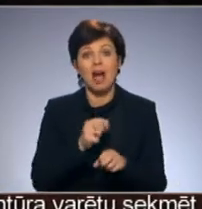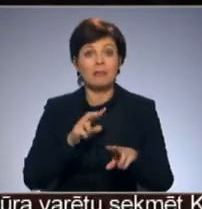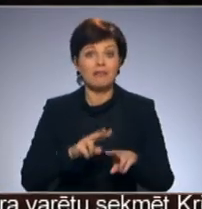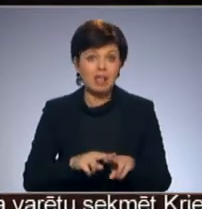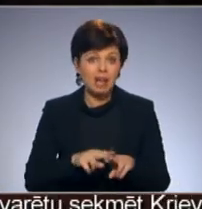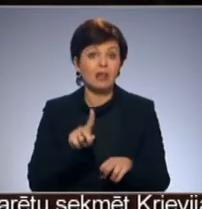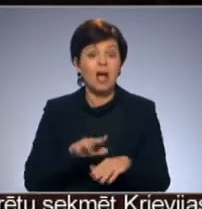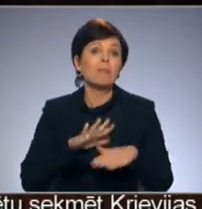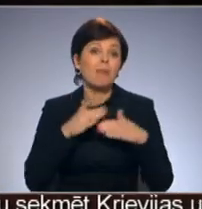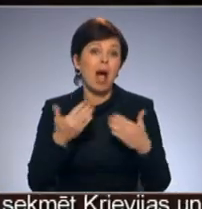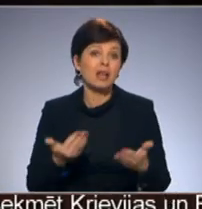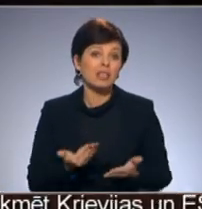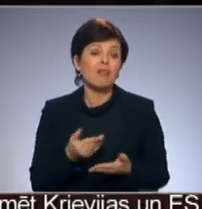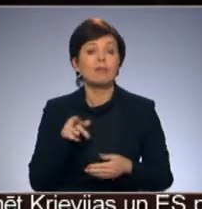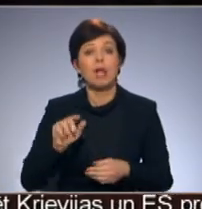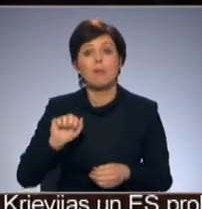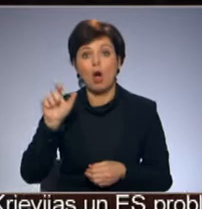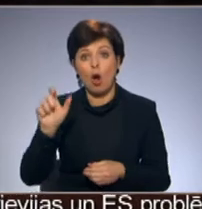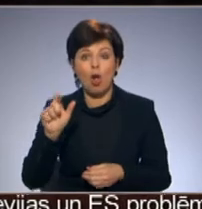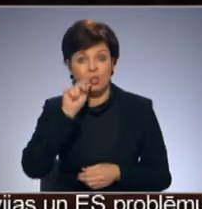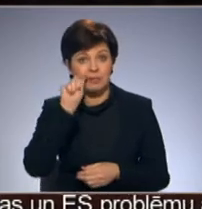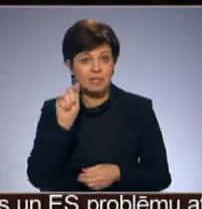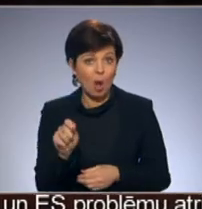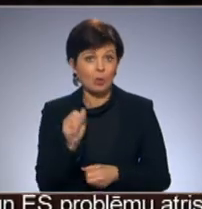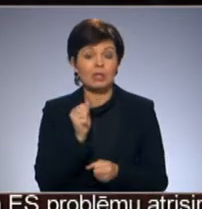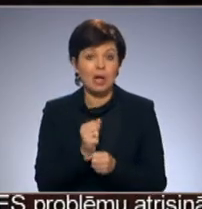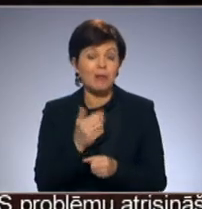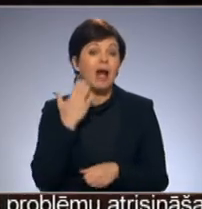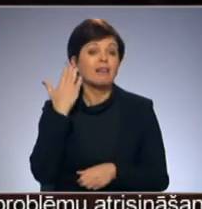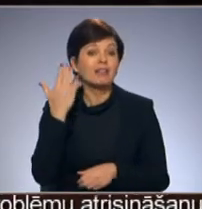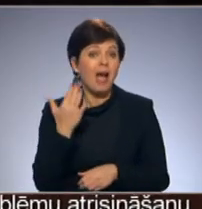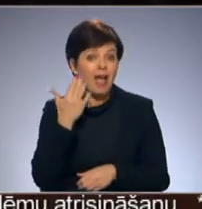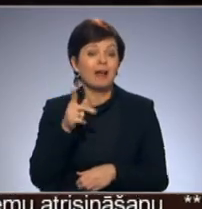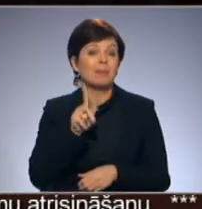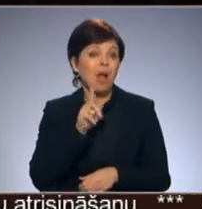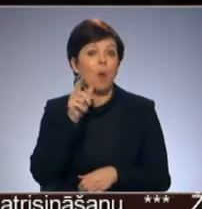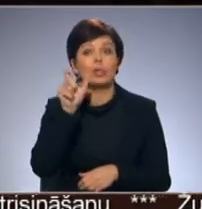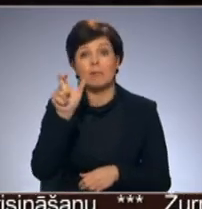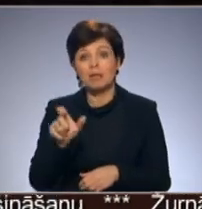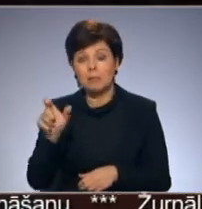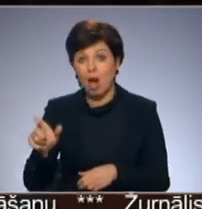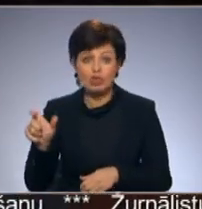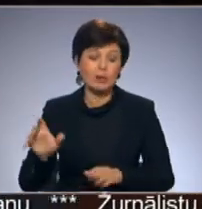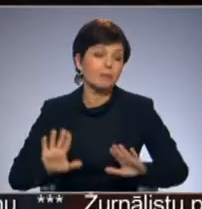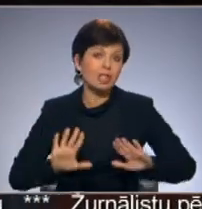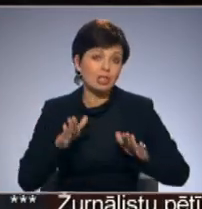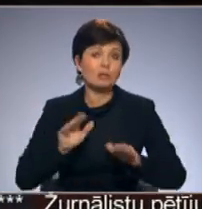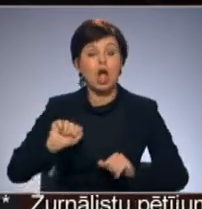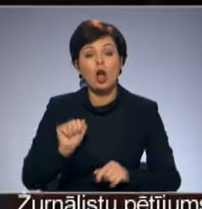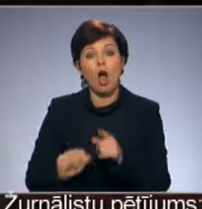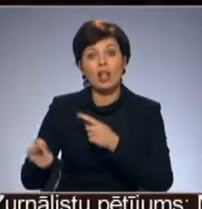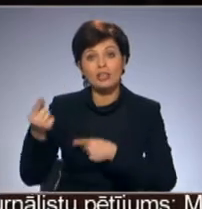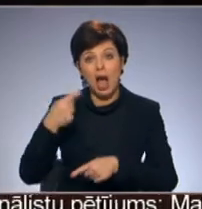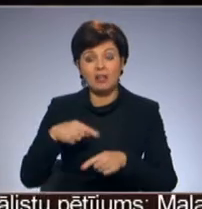Tāpēc pārdzīvojam par tiem kolēģiem, kas zaudēja darbu. Tagad ceram, ka jaunajiem īpašniekiem viss izdosies un kolēģi atgriezīsies